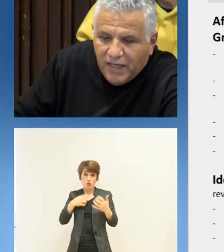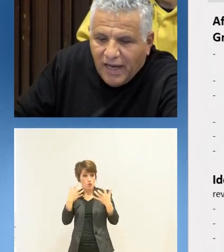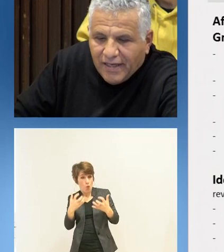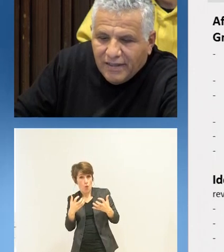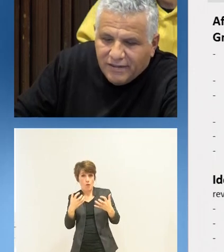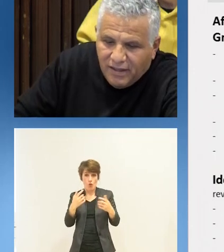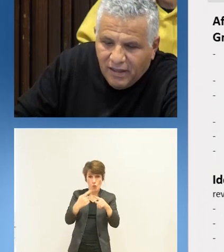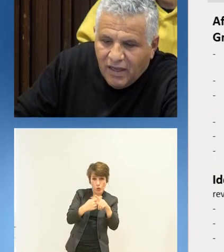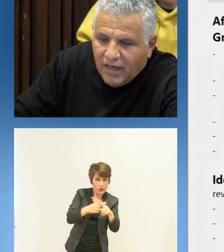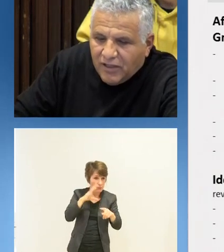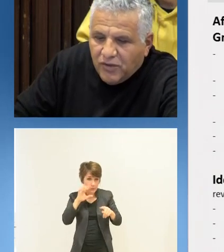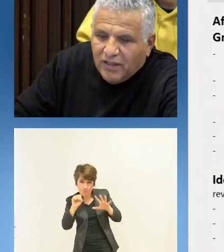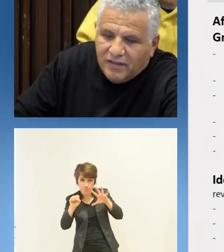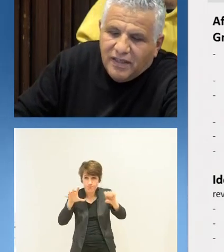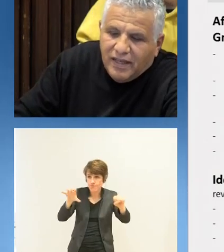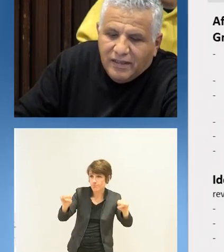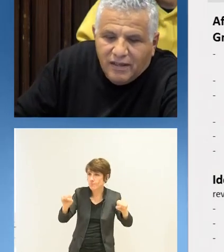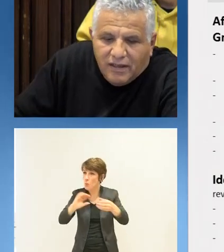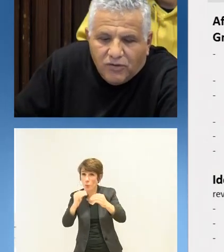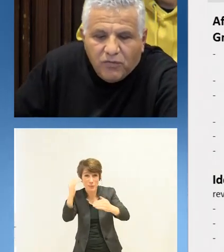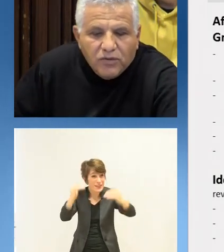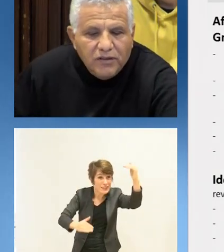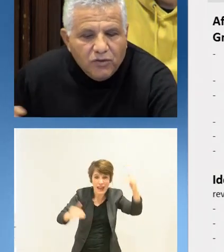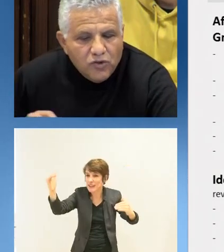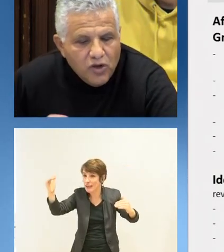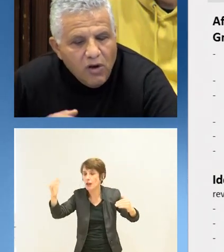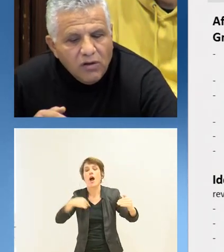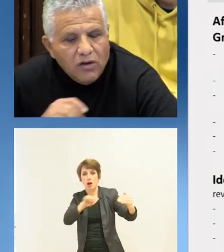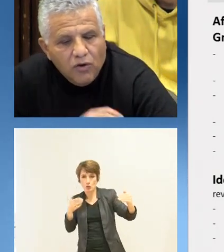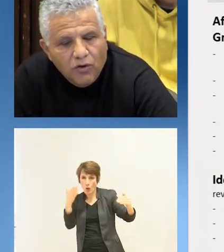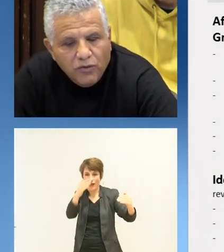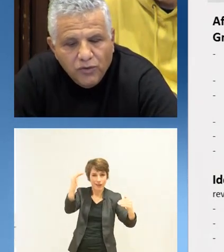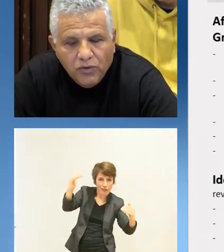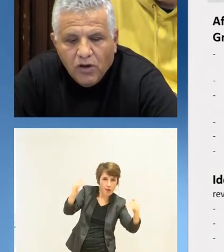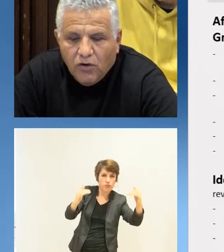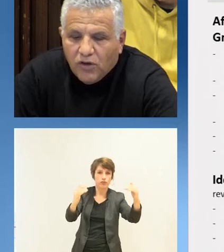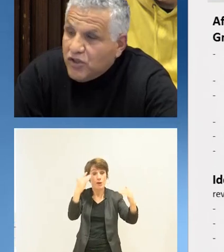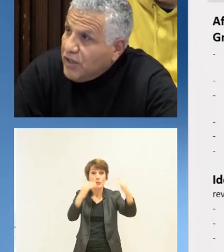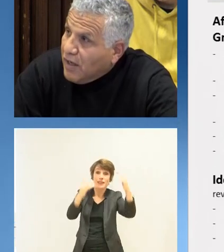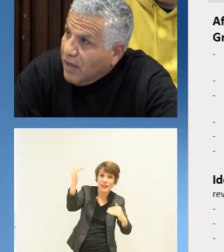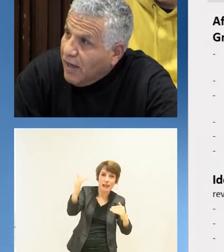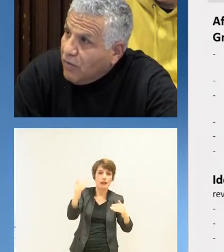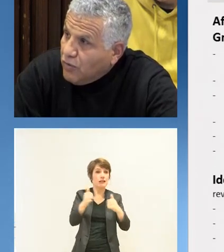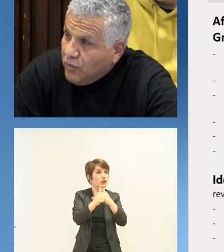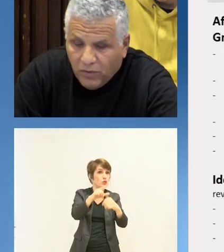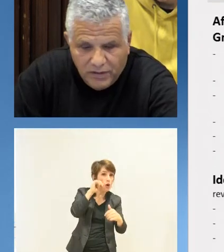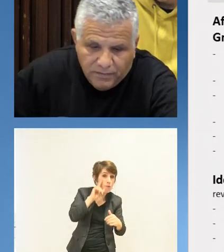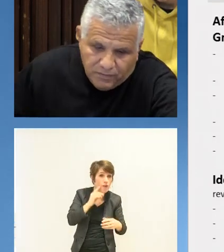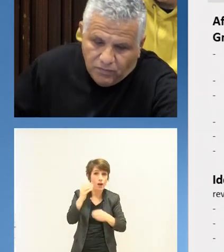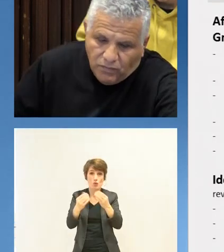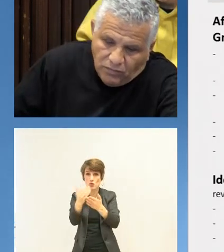analyser et réduire les inégalités qu'elles soient fondées sur le genre le revenu l'origine réelle ou